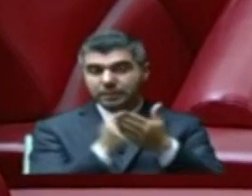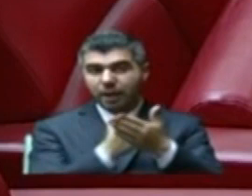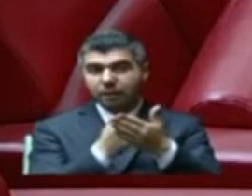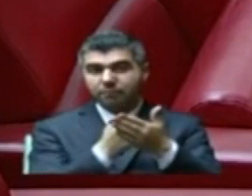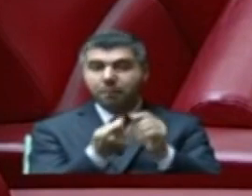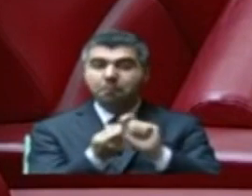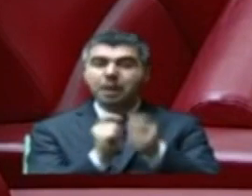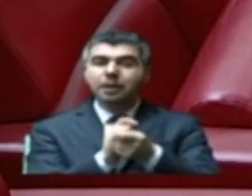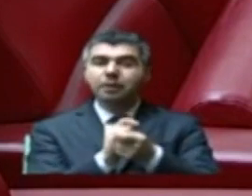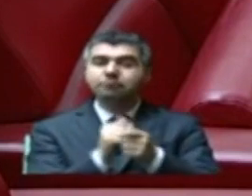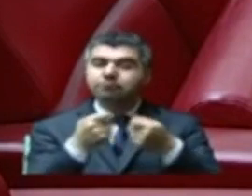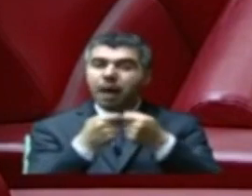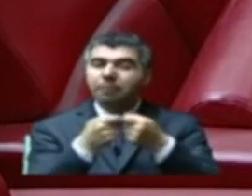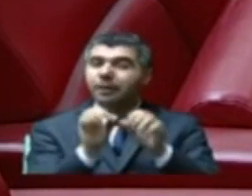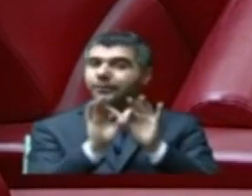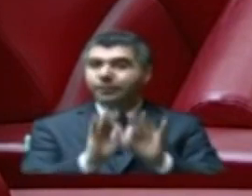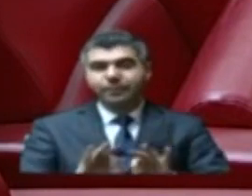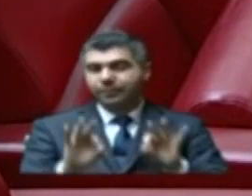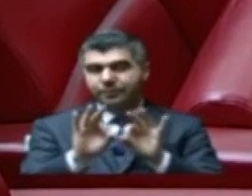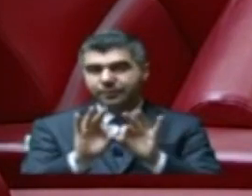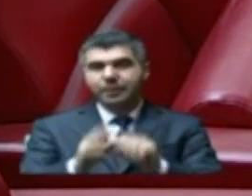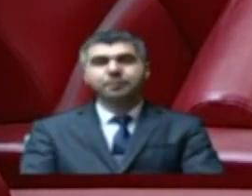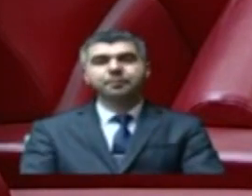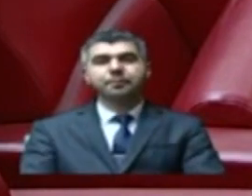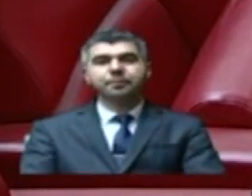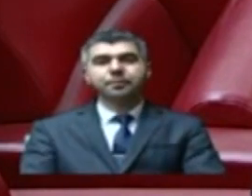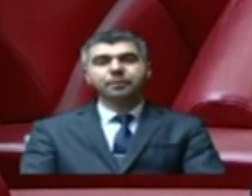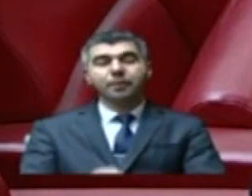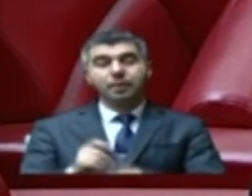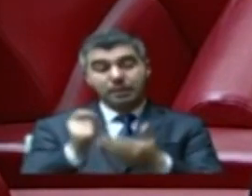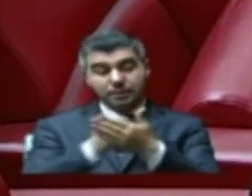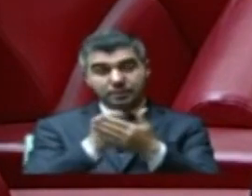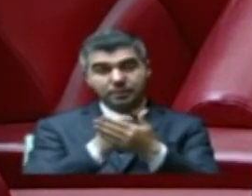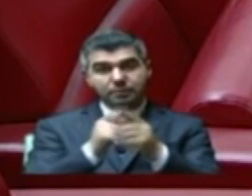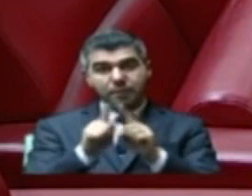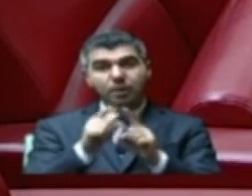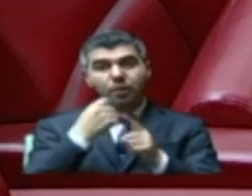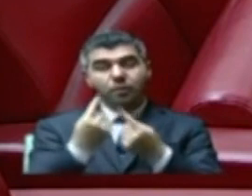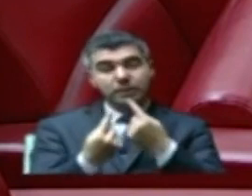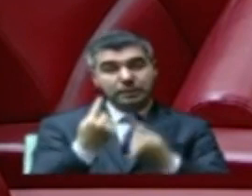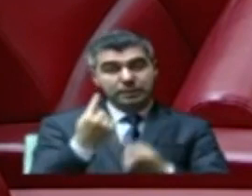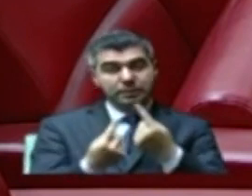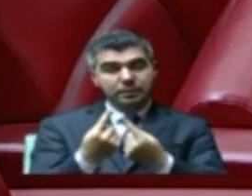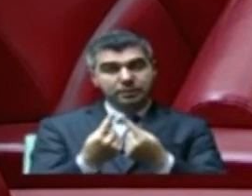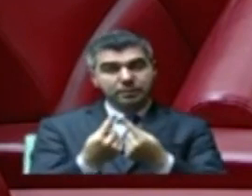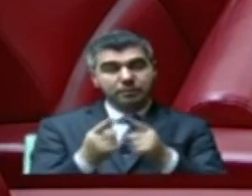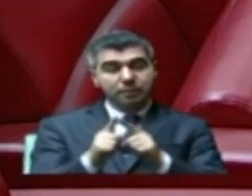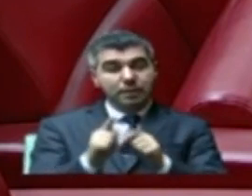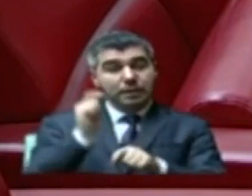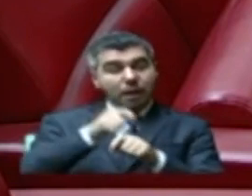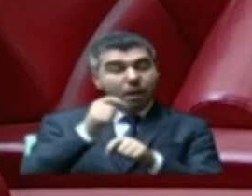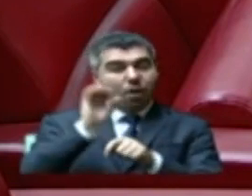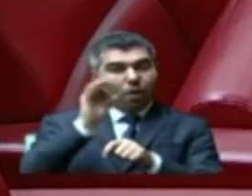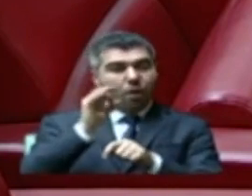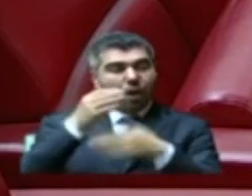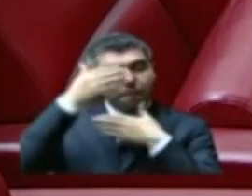الحقيقة سؤال صيغة ماشي غير دقيقة، لأنكم الصيغة اللي جات بالإنقاذ. فنحن أمام صناعة تقليدية اليوم في